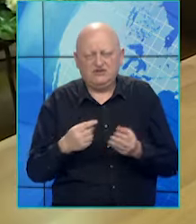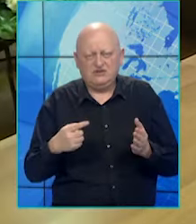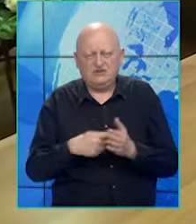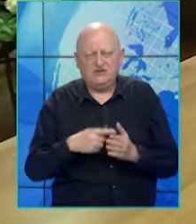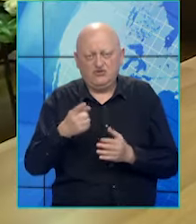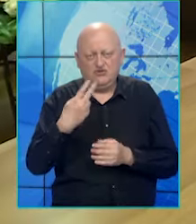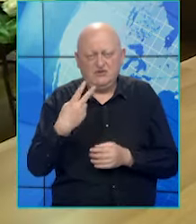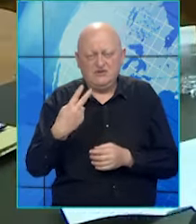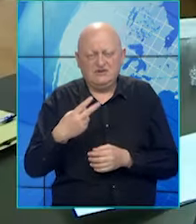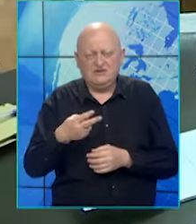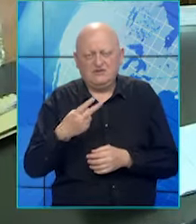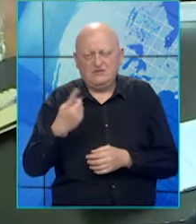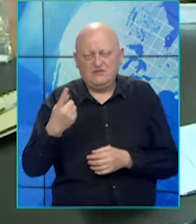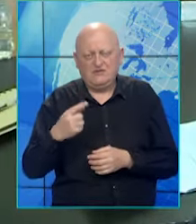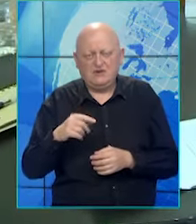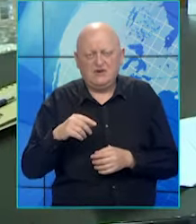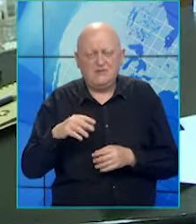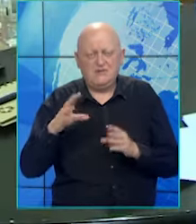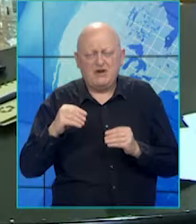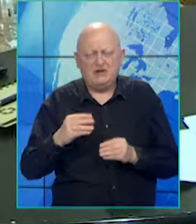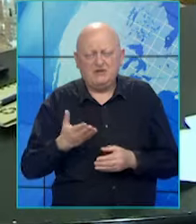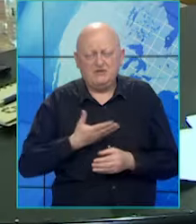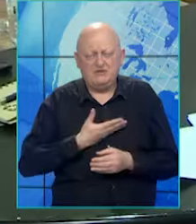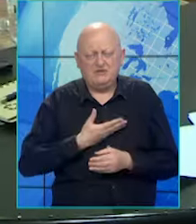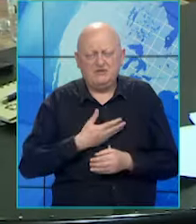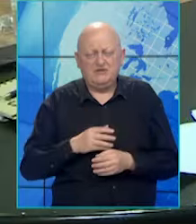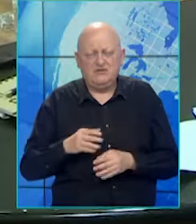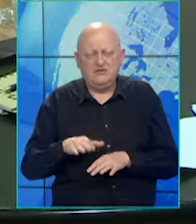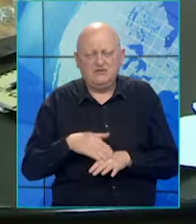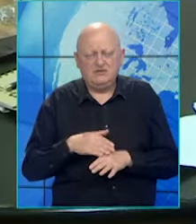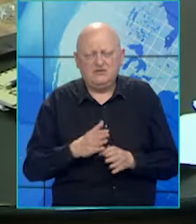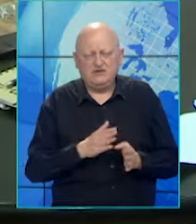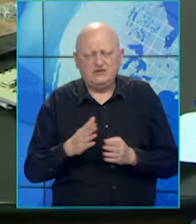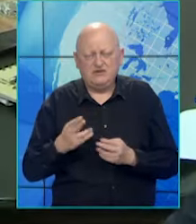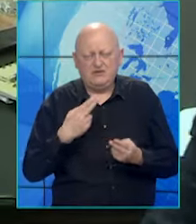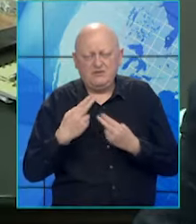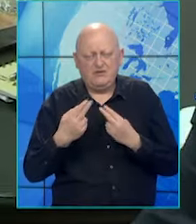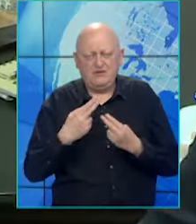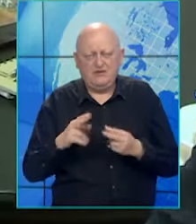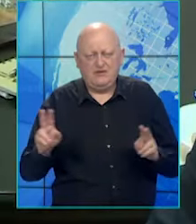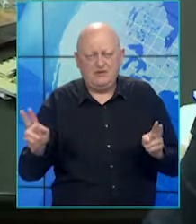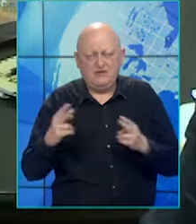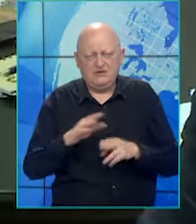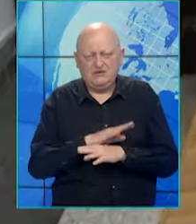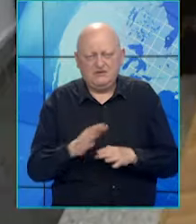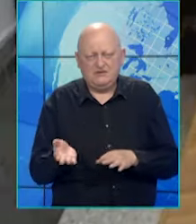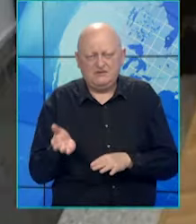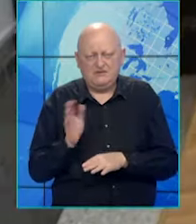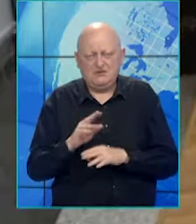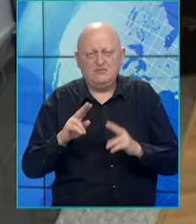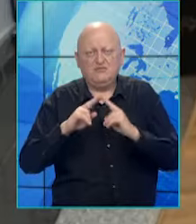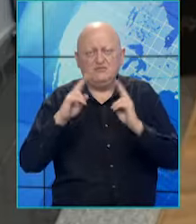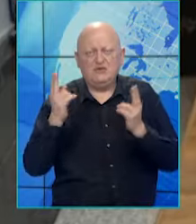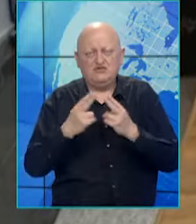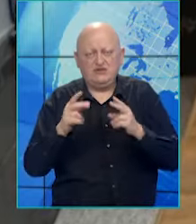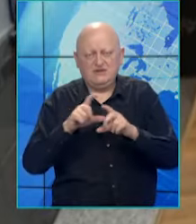se do 20. ili 21. ožujka dobije ili otpočne proces pregovora. Pozvao je i sve predstavnike